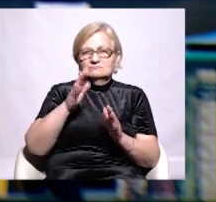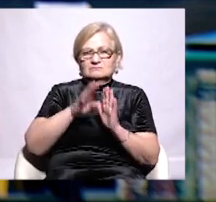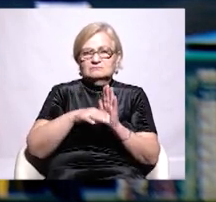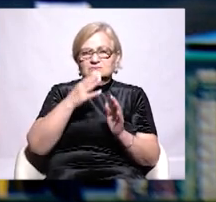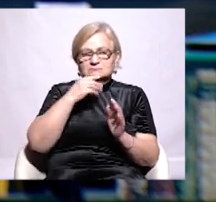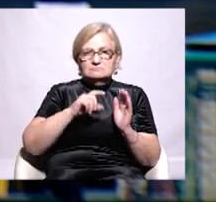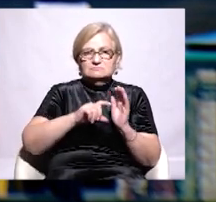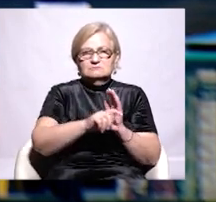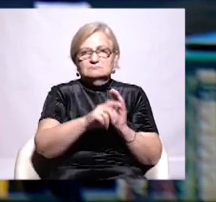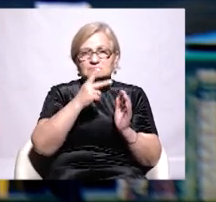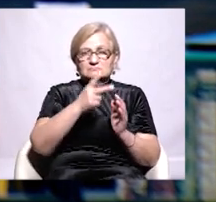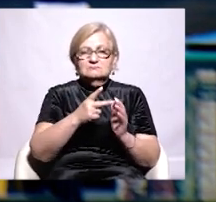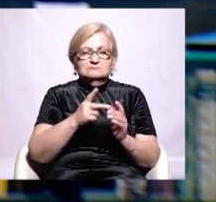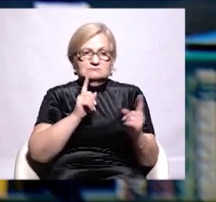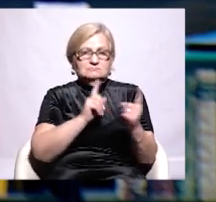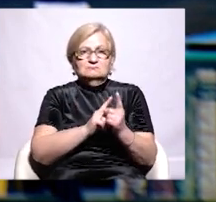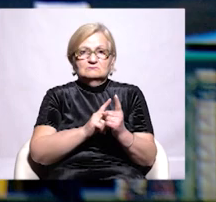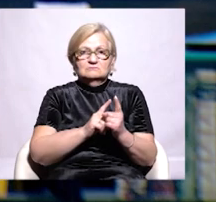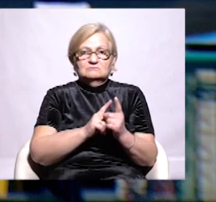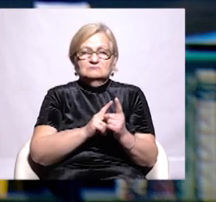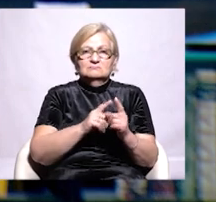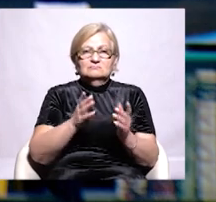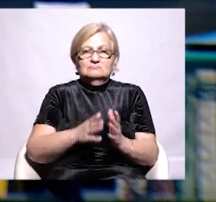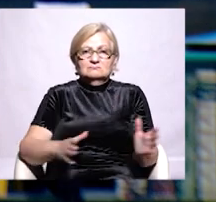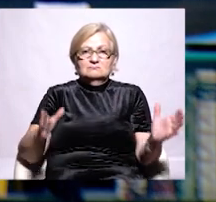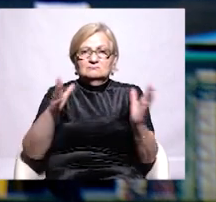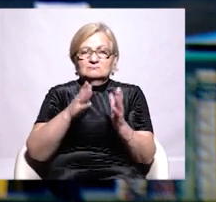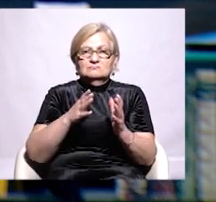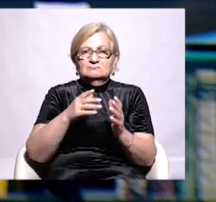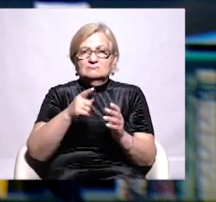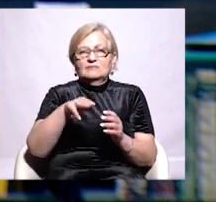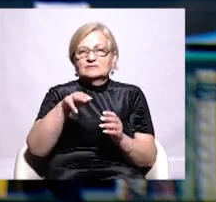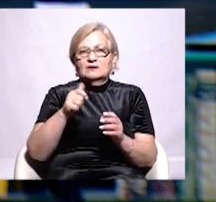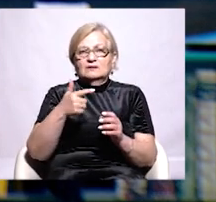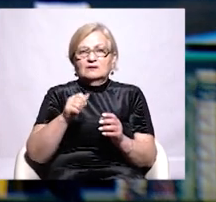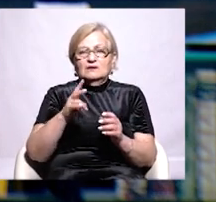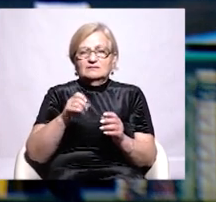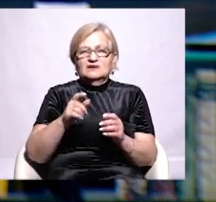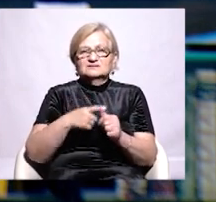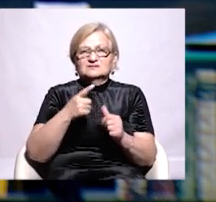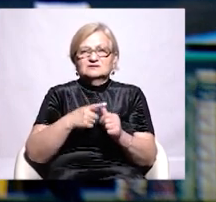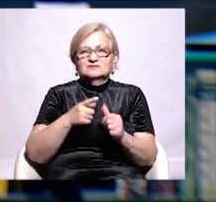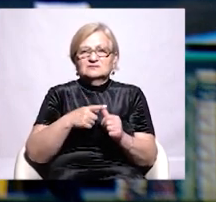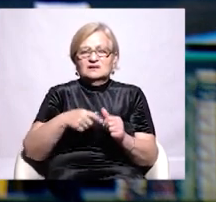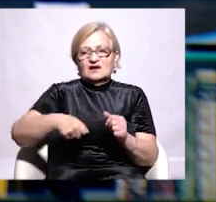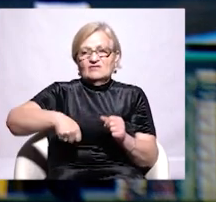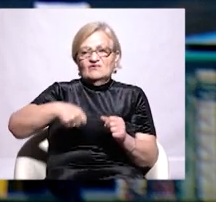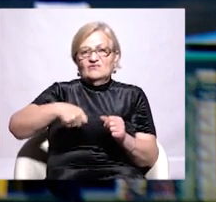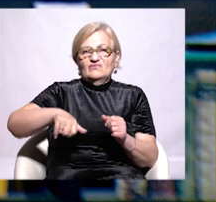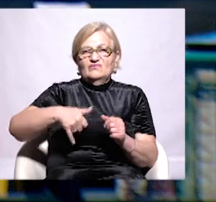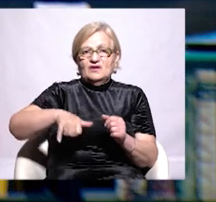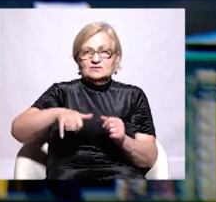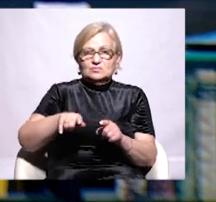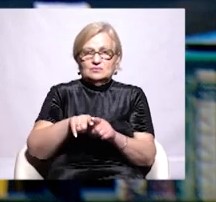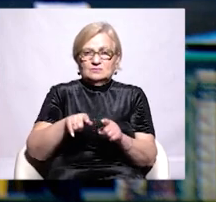და ღელესთან მისულს დახვდება სათლში, ტაგანა ასეა მოხსენებული ეს ჭურჭელი, ვედროს რომ ვეძახით,